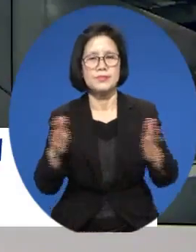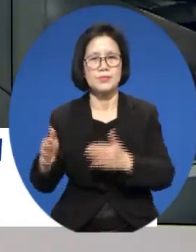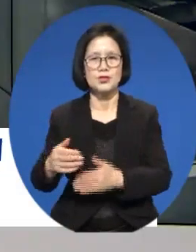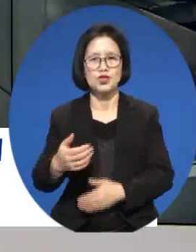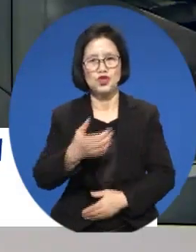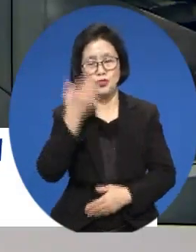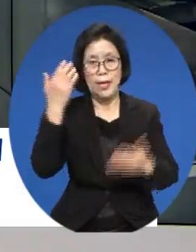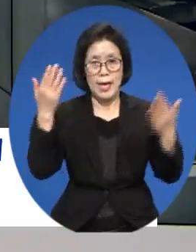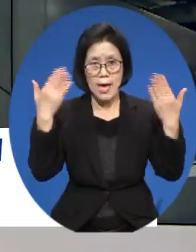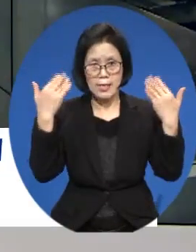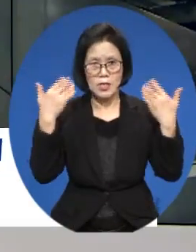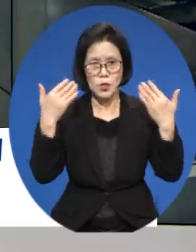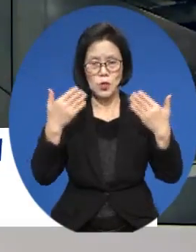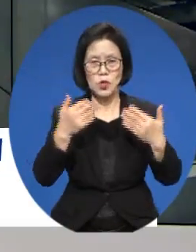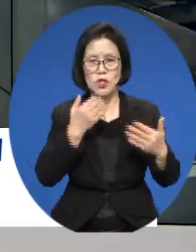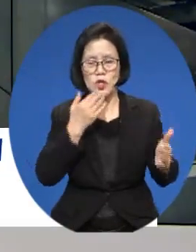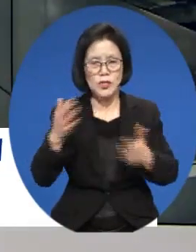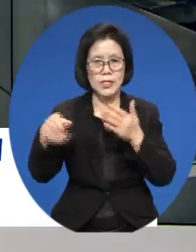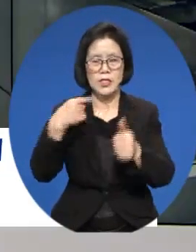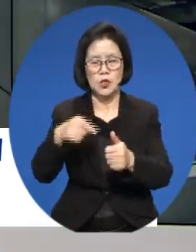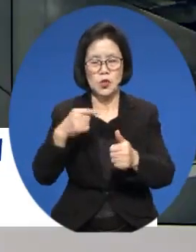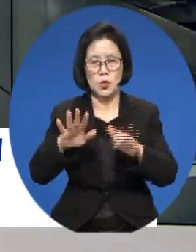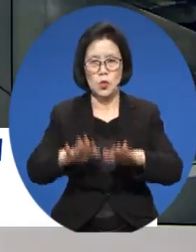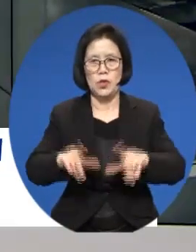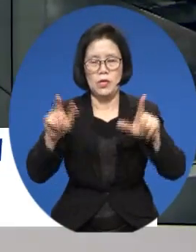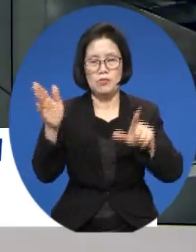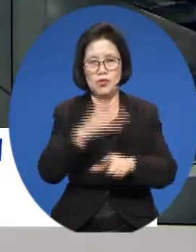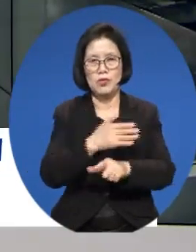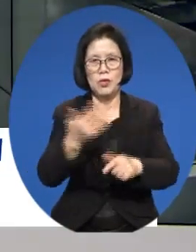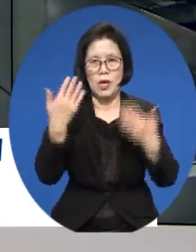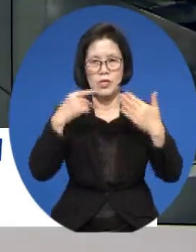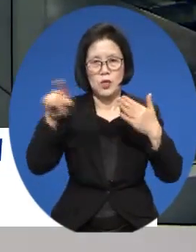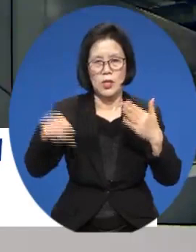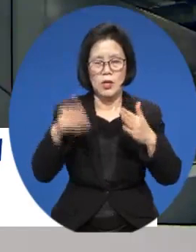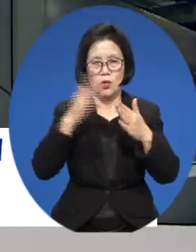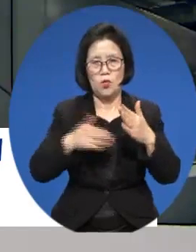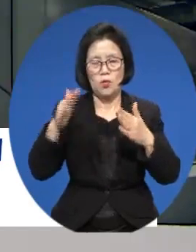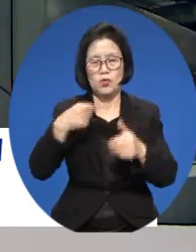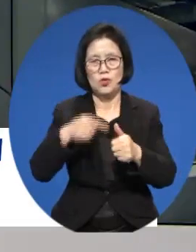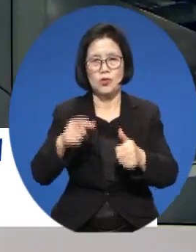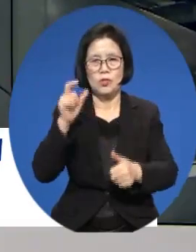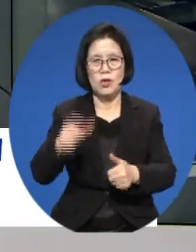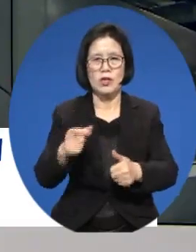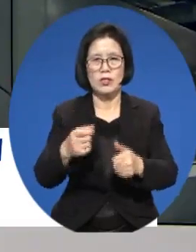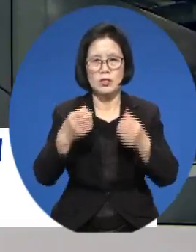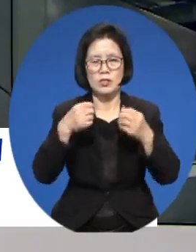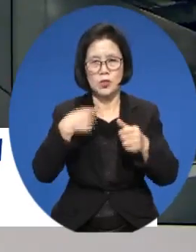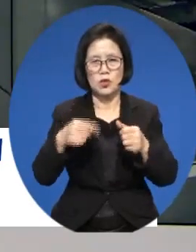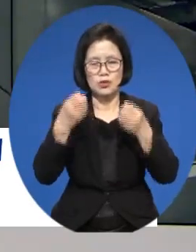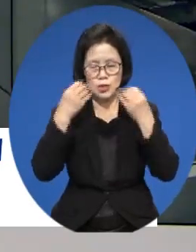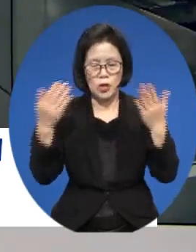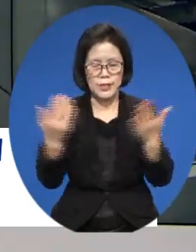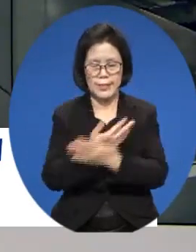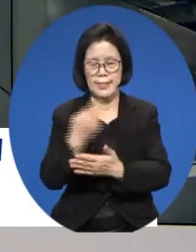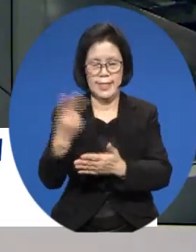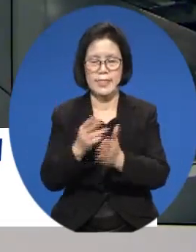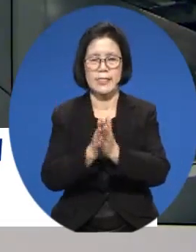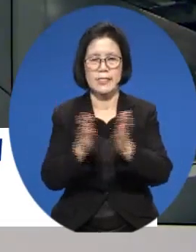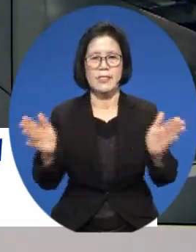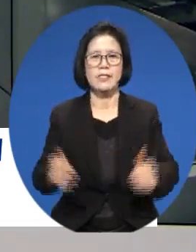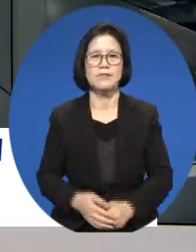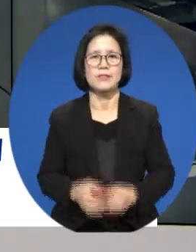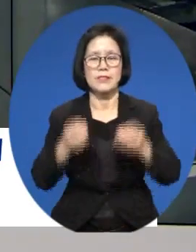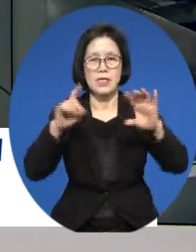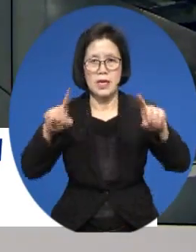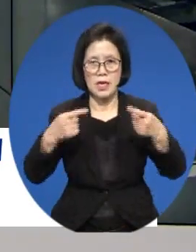꿈의 학교로 대표되는 경기 교육. 올해부터 학교 내 공교육을 강화하는 교육 혁신에 다시 시동을 겁니다.